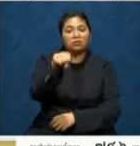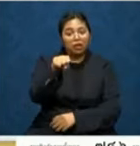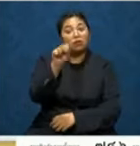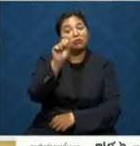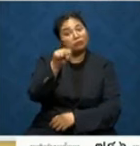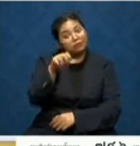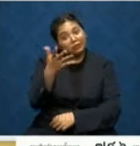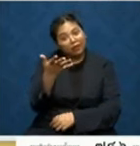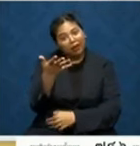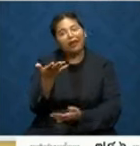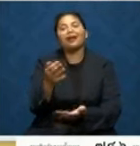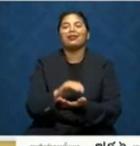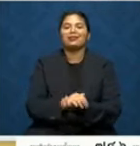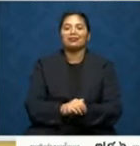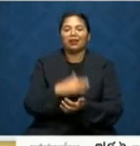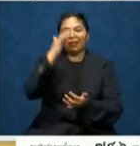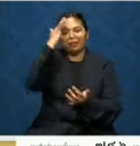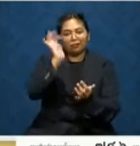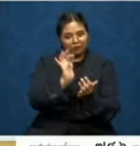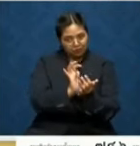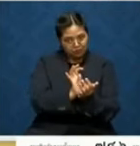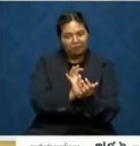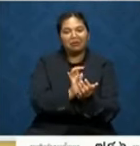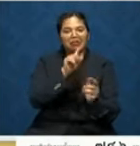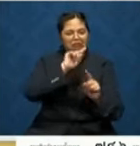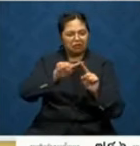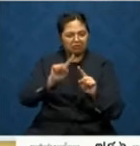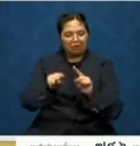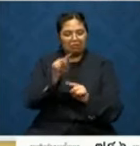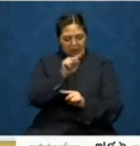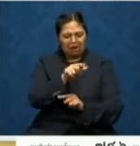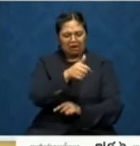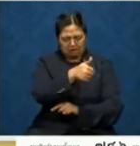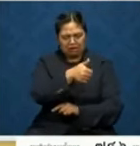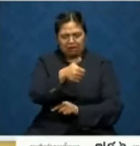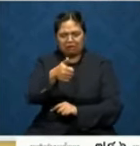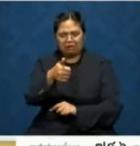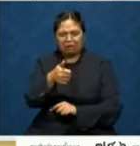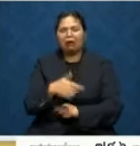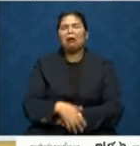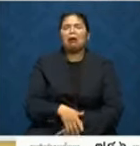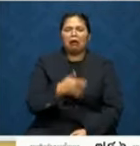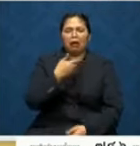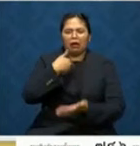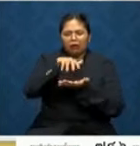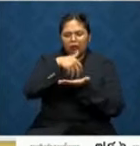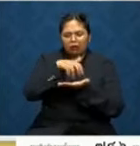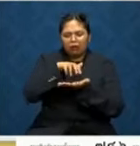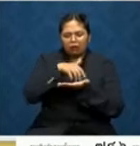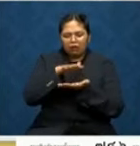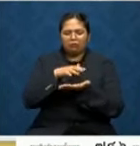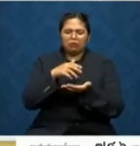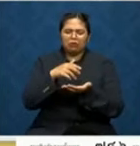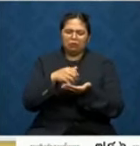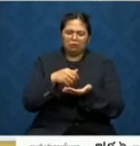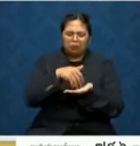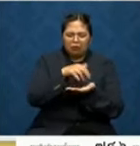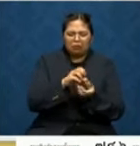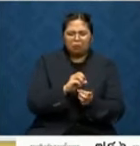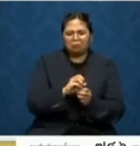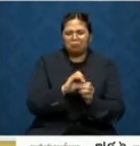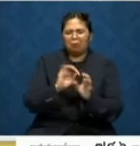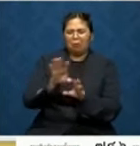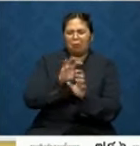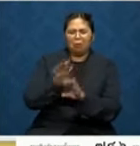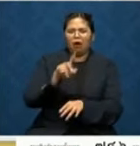โดยช่ตำรวจ ตำรวจหลายท่านนะที่เปตำรวนำดีก็คุยบนใหฟังว่าอย่พ่งโยนบาพให้กตำรวจ